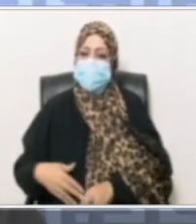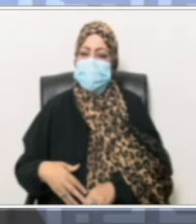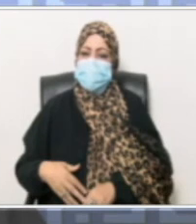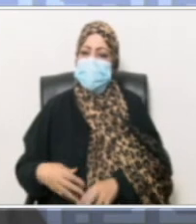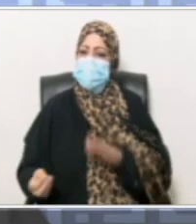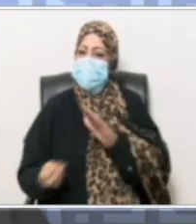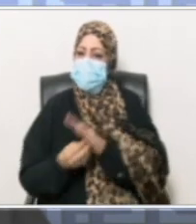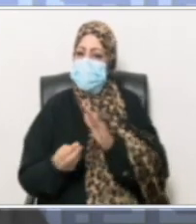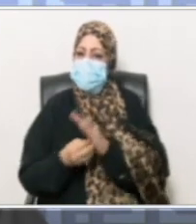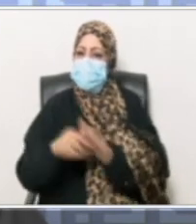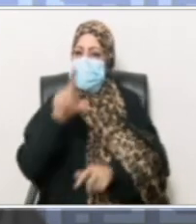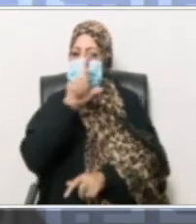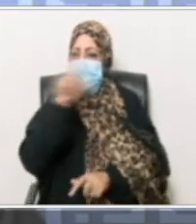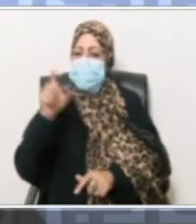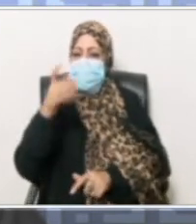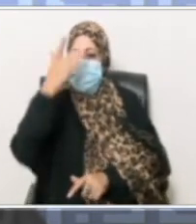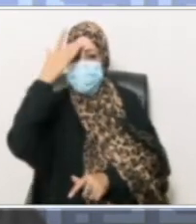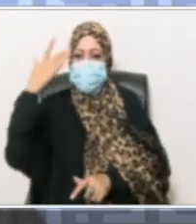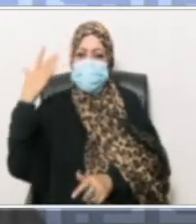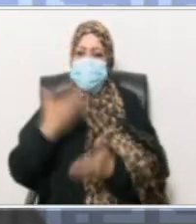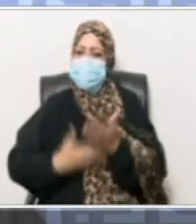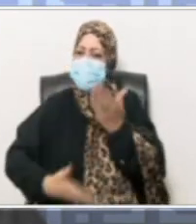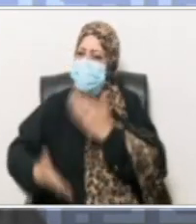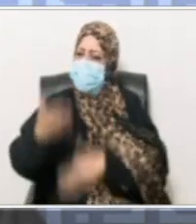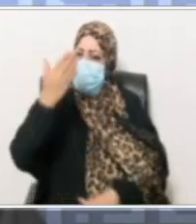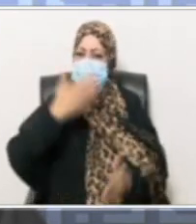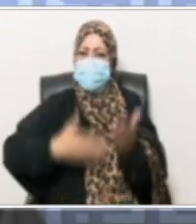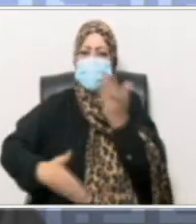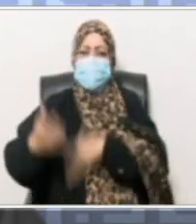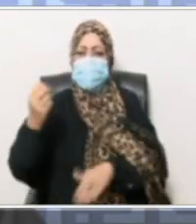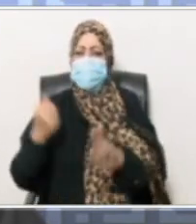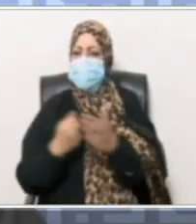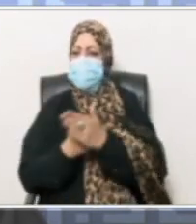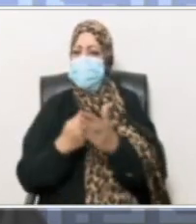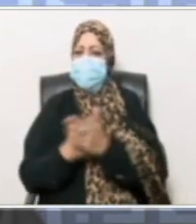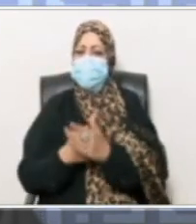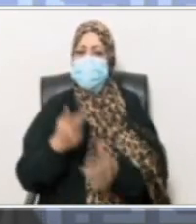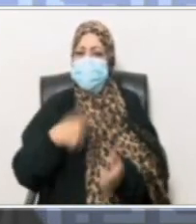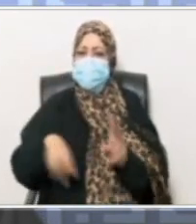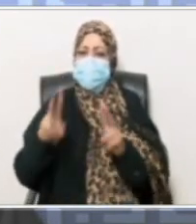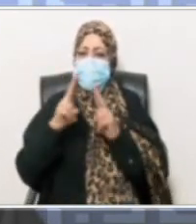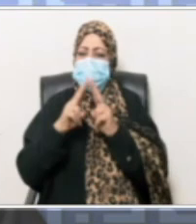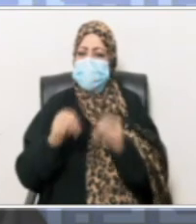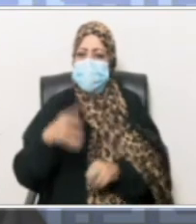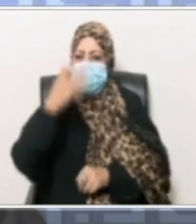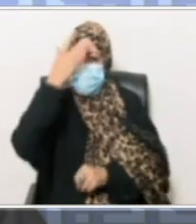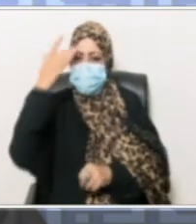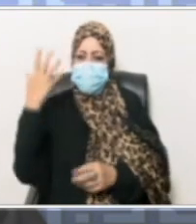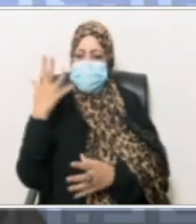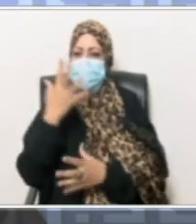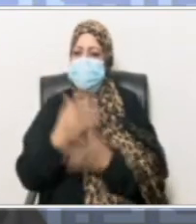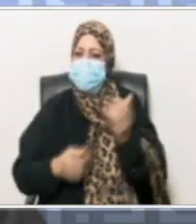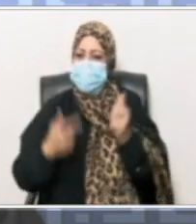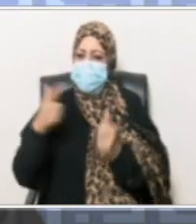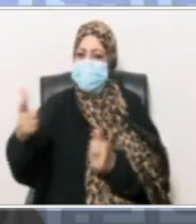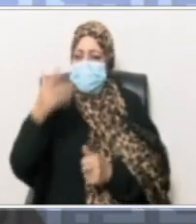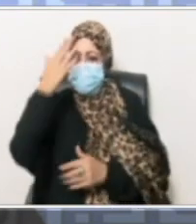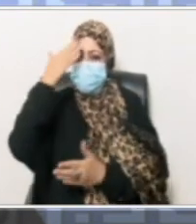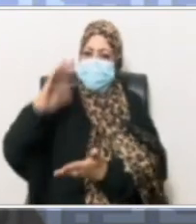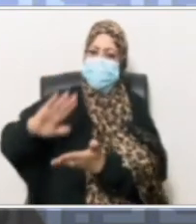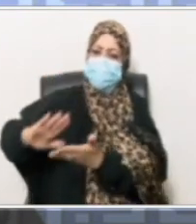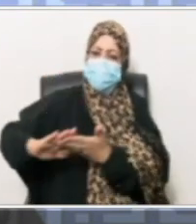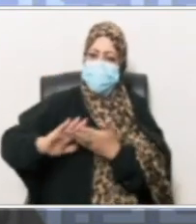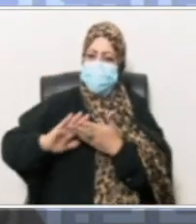جيل، البيضة التي أخرجت العلماء الذين تربينا على أيديهم، وسيتربى جيل آخر